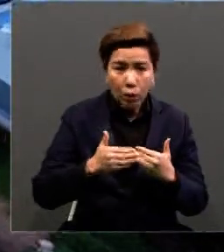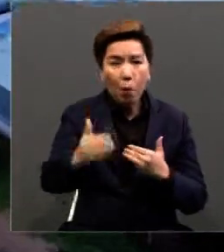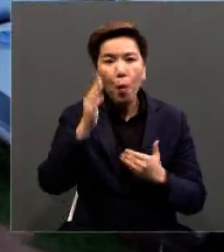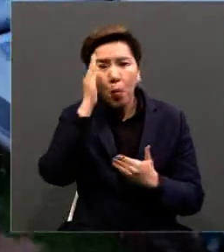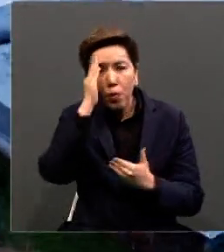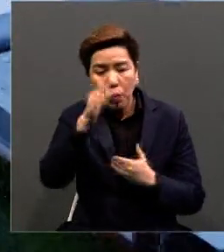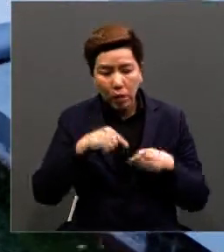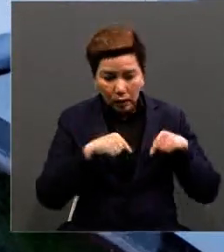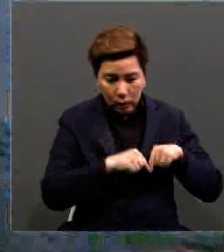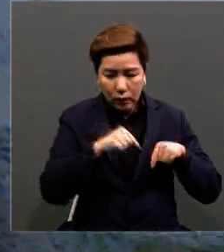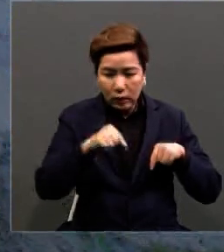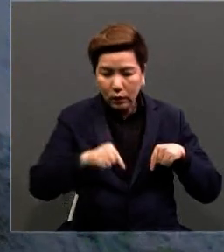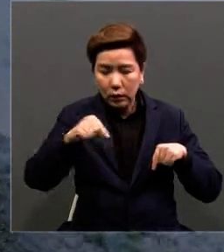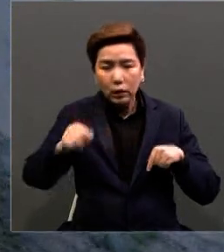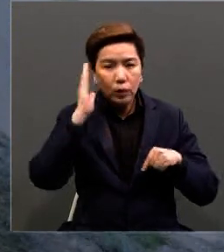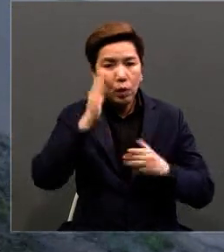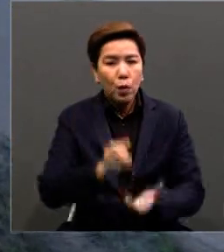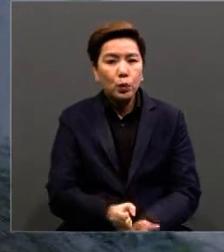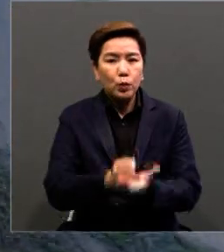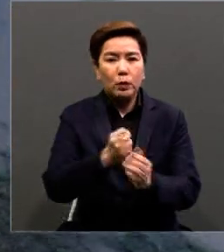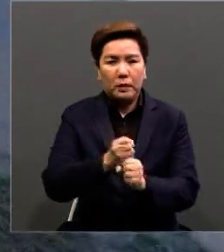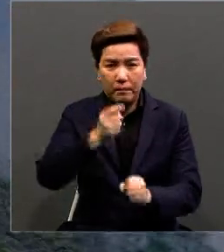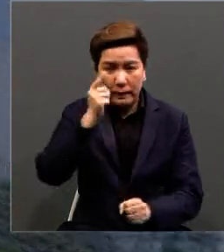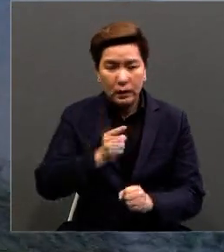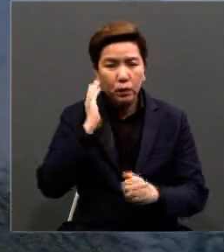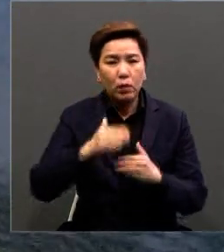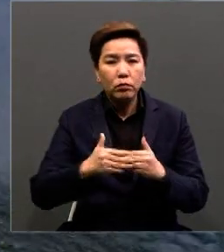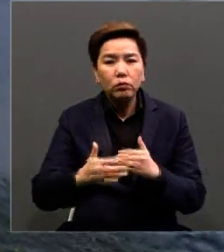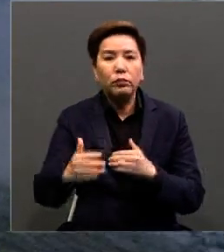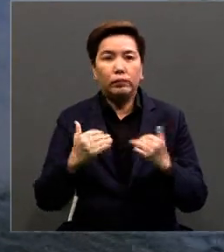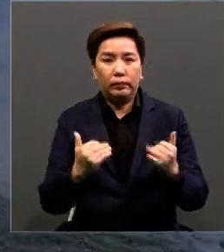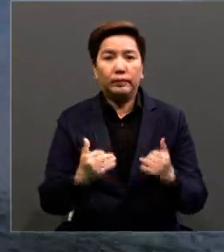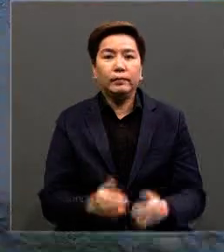าวด้วยเพื่อเร่งช่วยเหลือประชาชนได้อย่างแท้จริงครับ